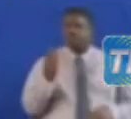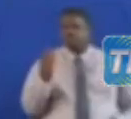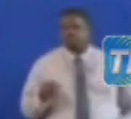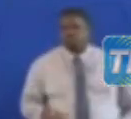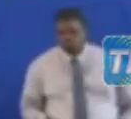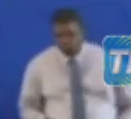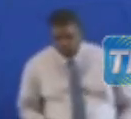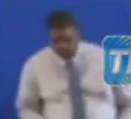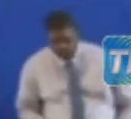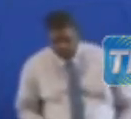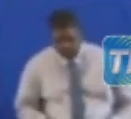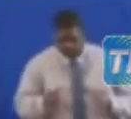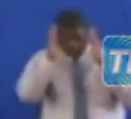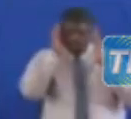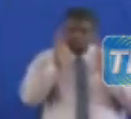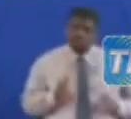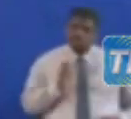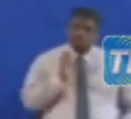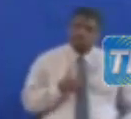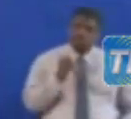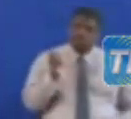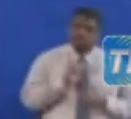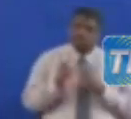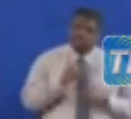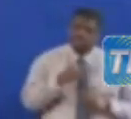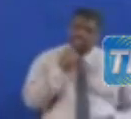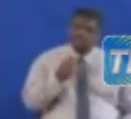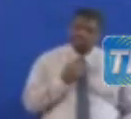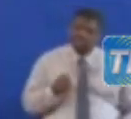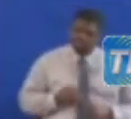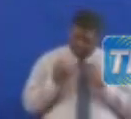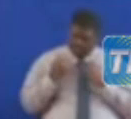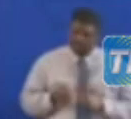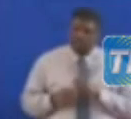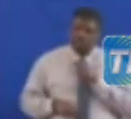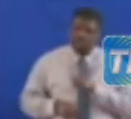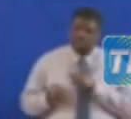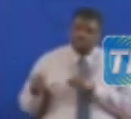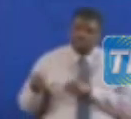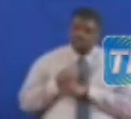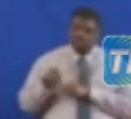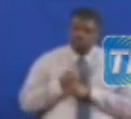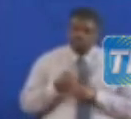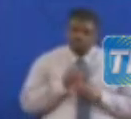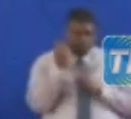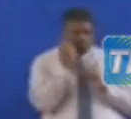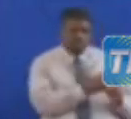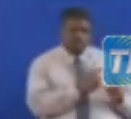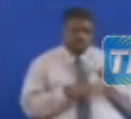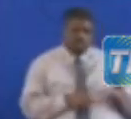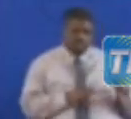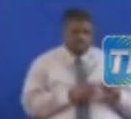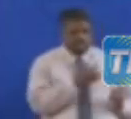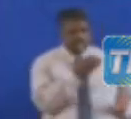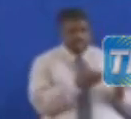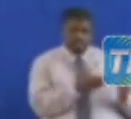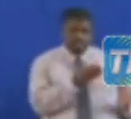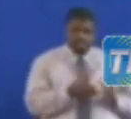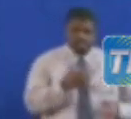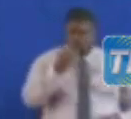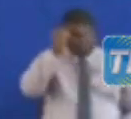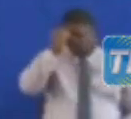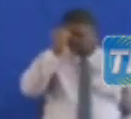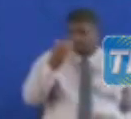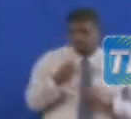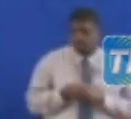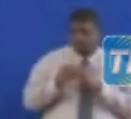91.73. Mheshimiwa Spika, Ofisi ya Rais Temisemi itaimarisha shughuli za ufuatiliaji, tathmini na